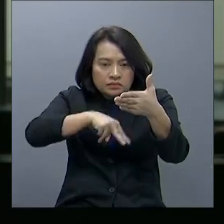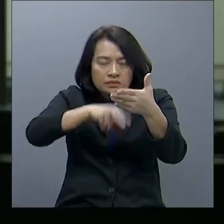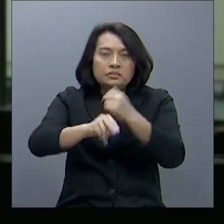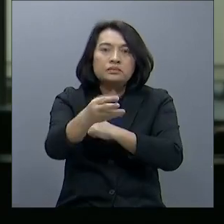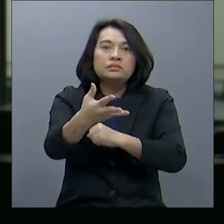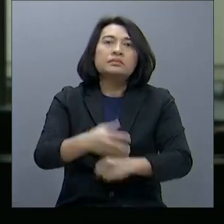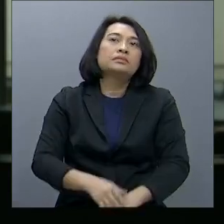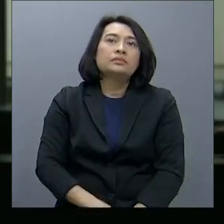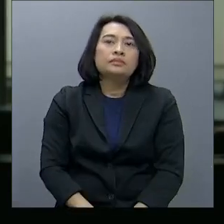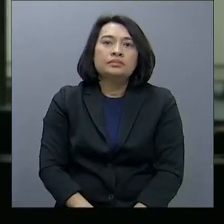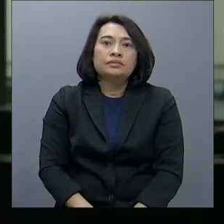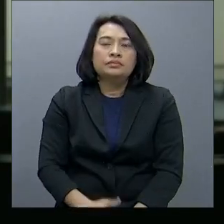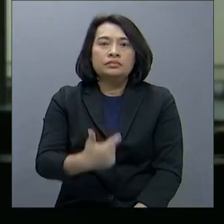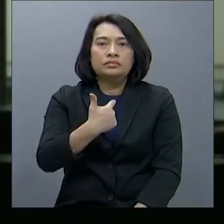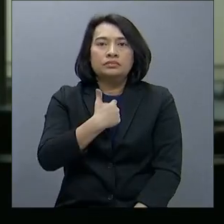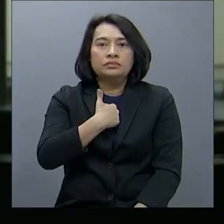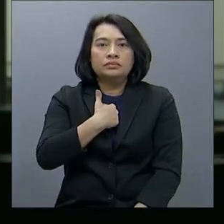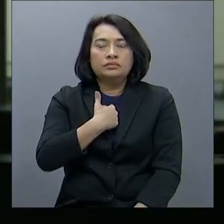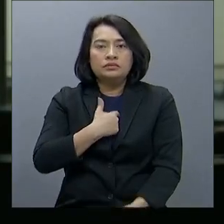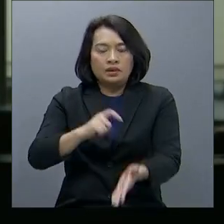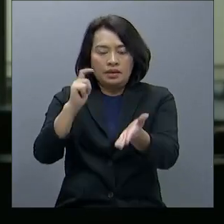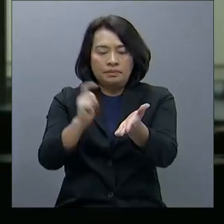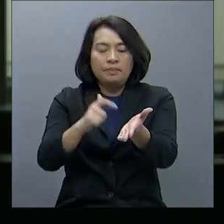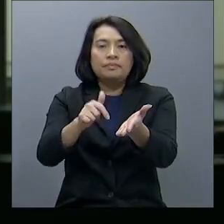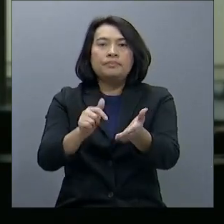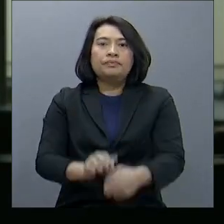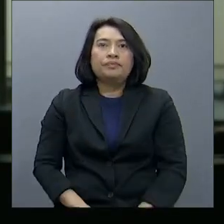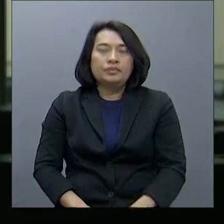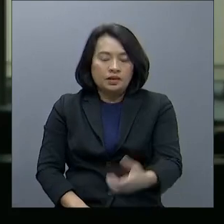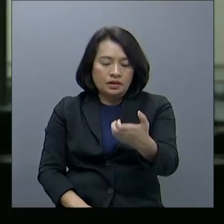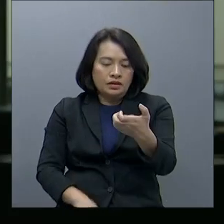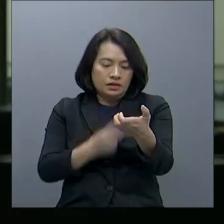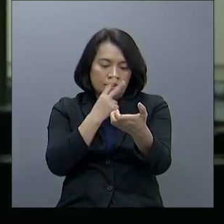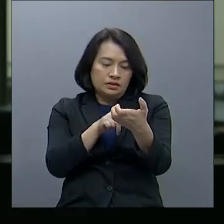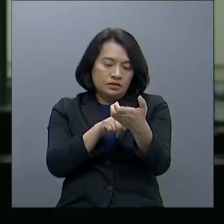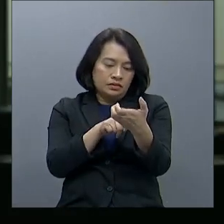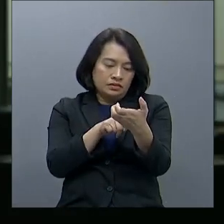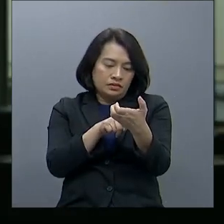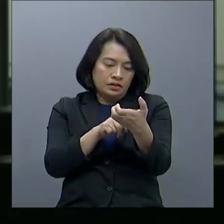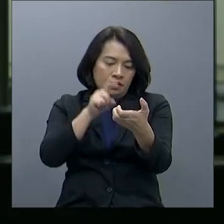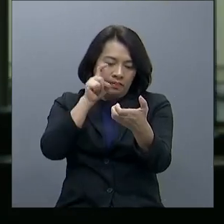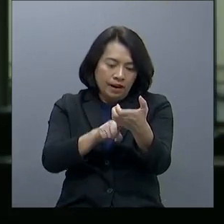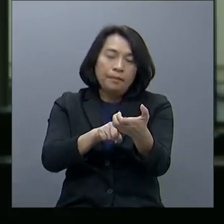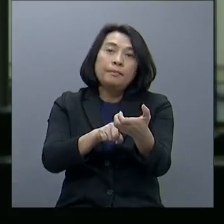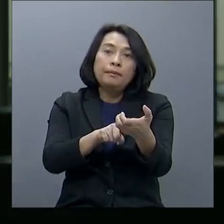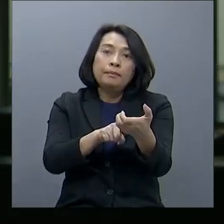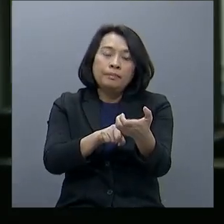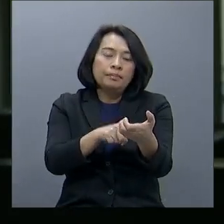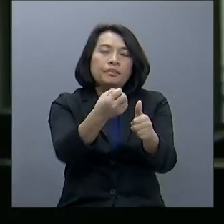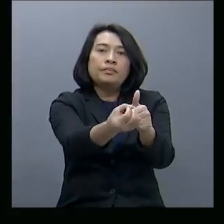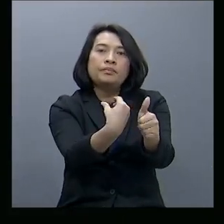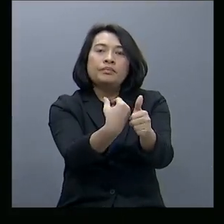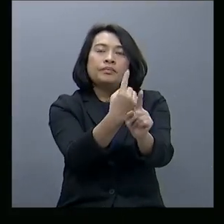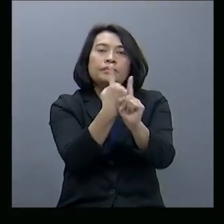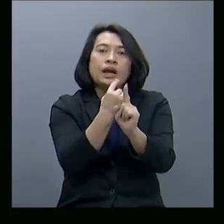มันก็เลยแบบทำให้เราแบบกดเข้าไปแล้วพอกดเข้าไปมันก็เลยเหมือนต้องทำตามระบบเขา